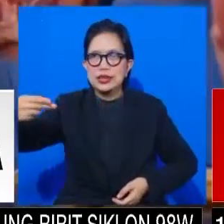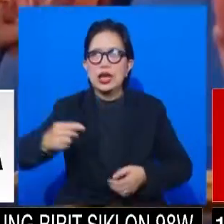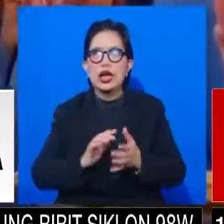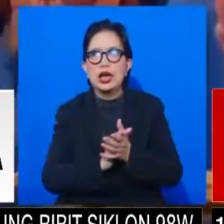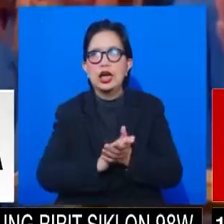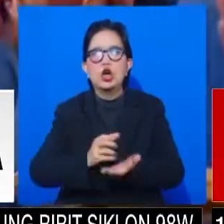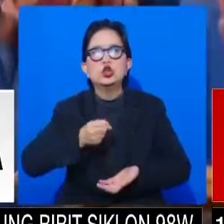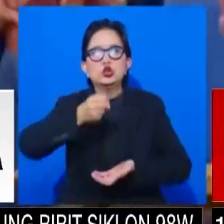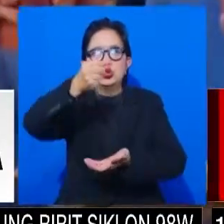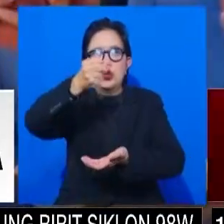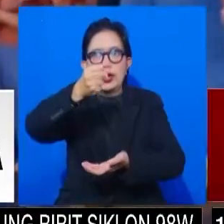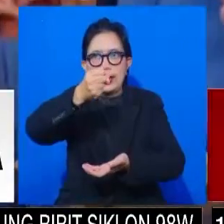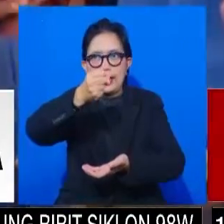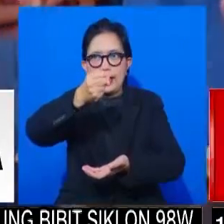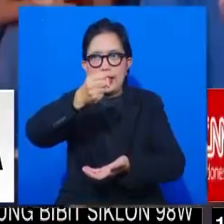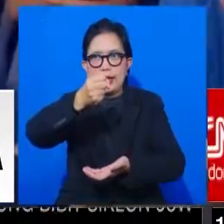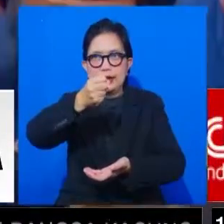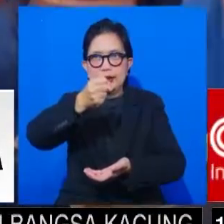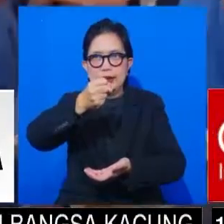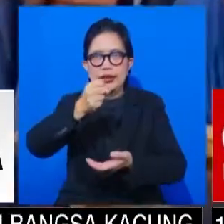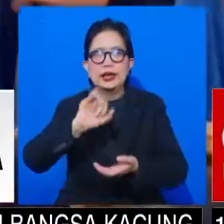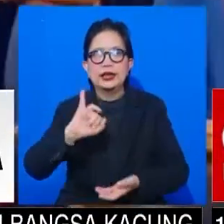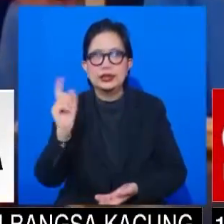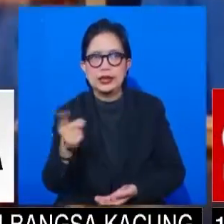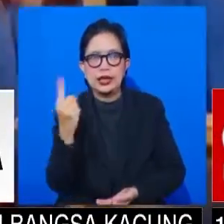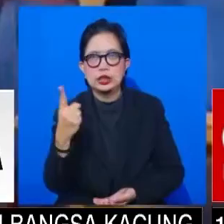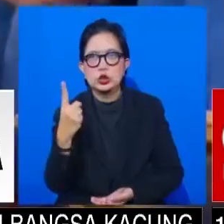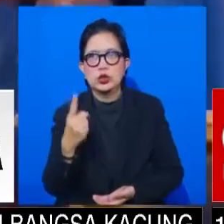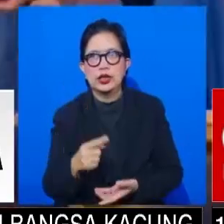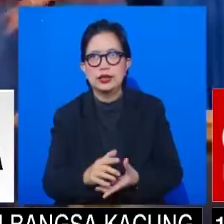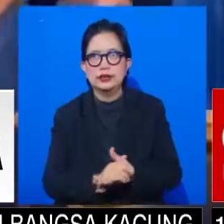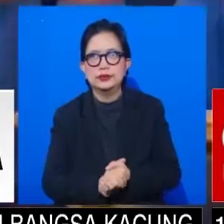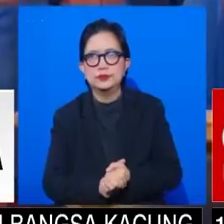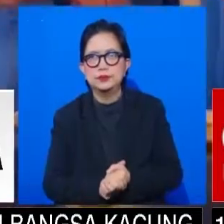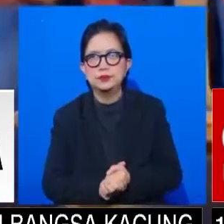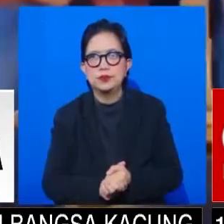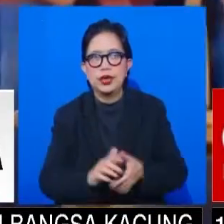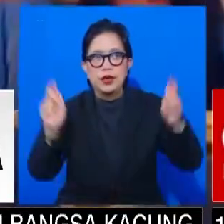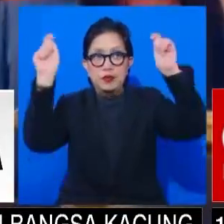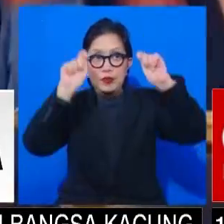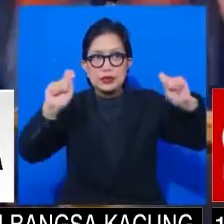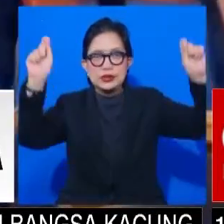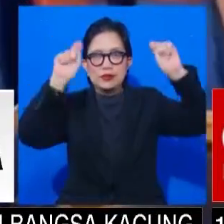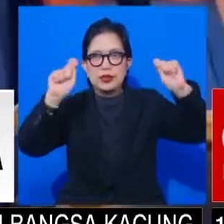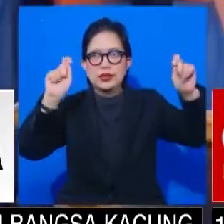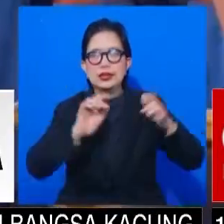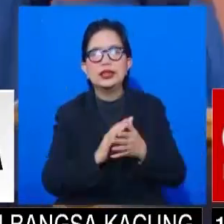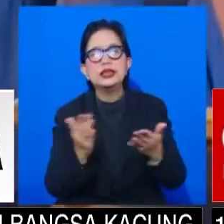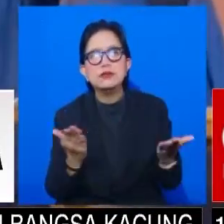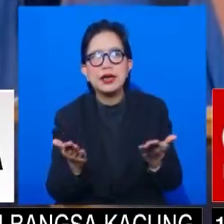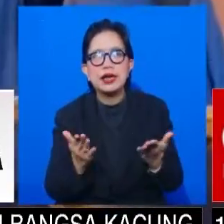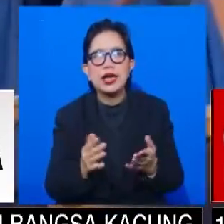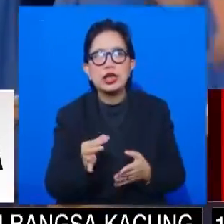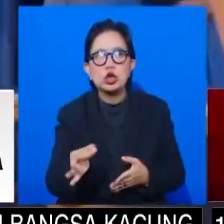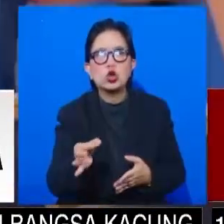juara kategori G di Leonardo da Vinci International Choral Festival. Festival tahunan ini digelar di kota Firenze, Italia.